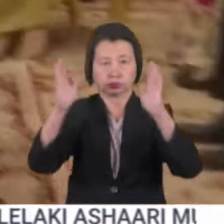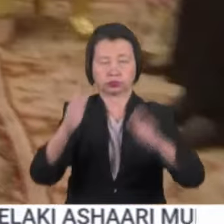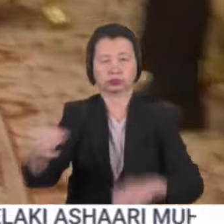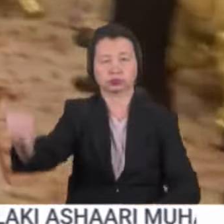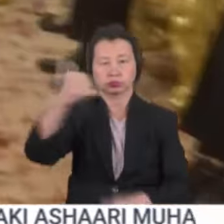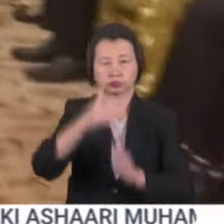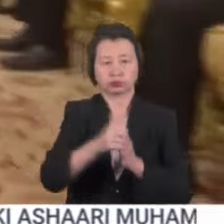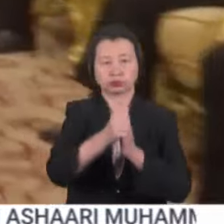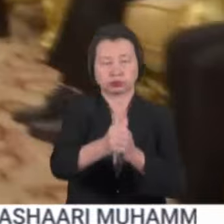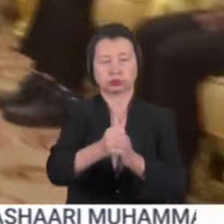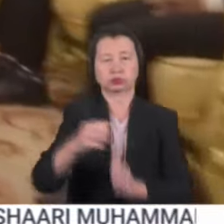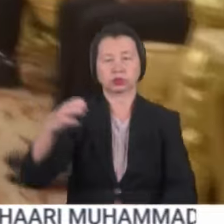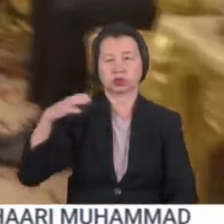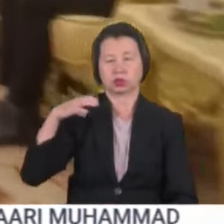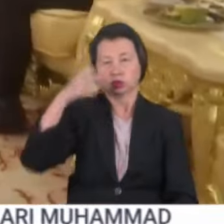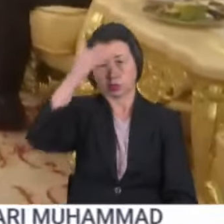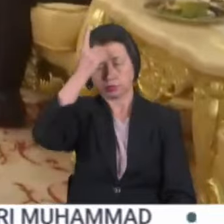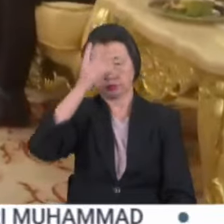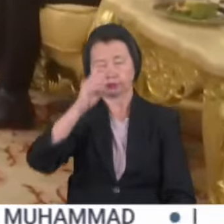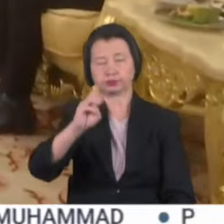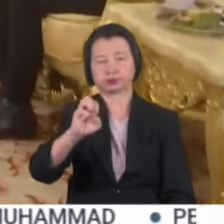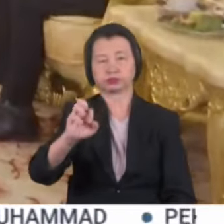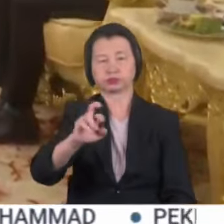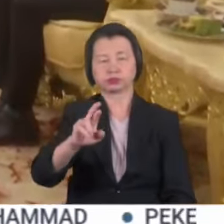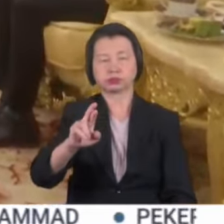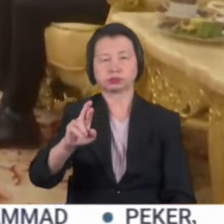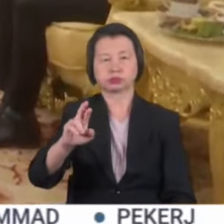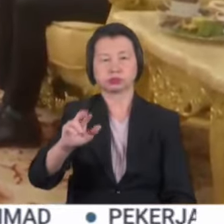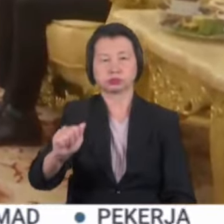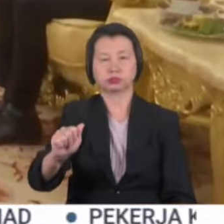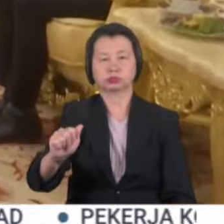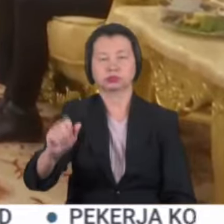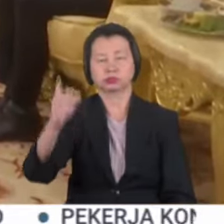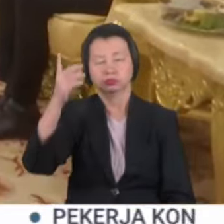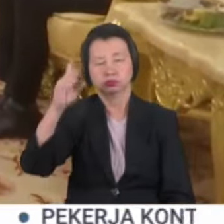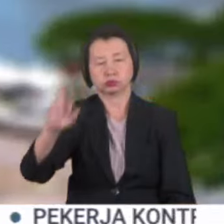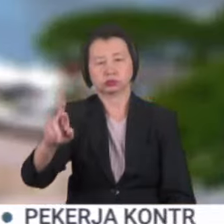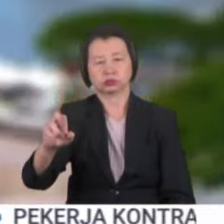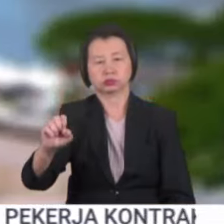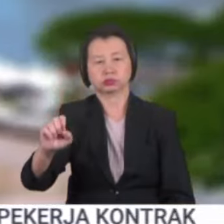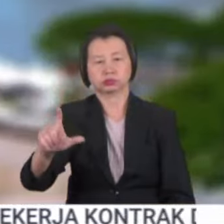Kunjungan diketuai pengurusinya Datuk Uwida Dr. Rosli Mat Hassan.